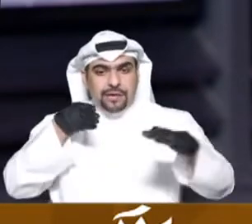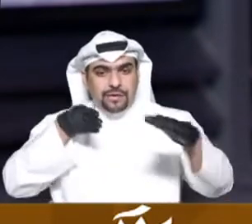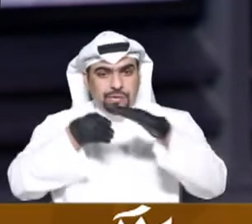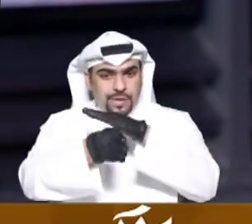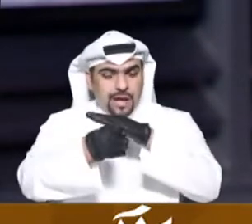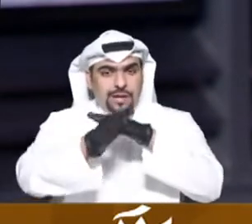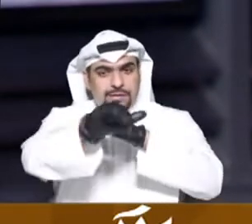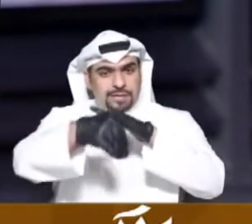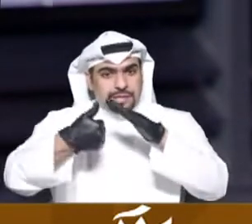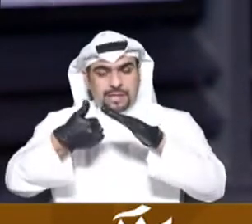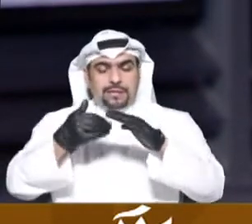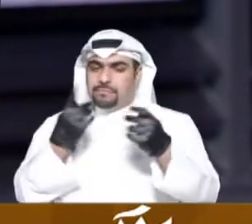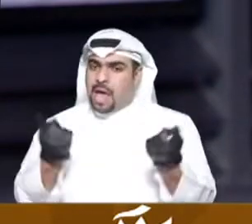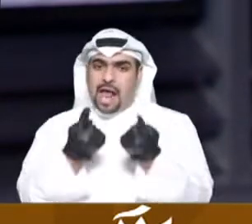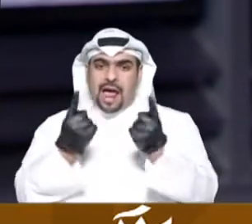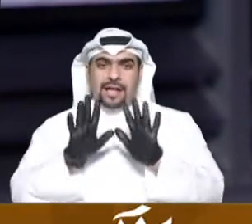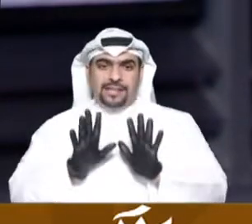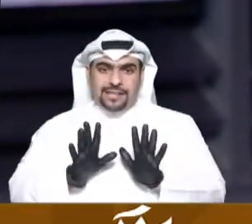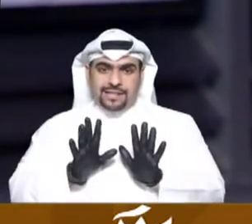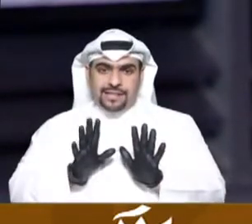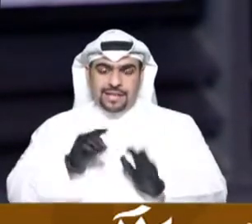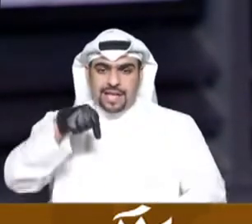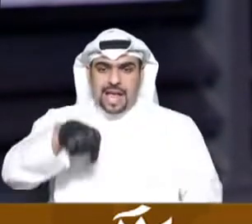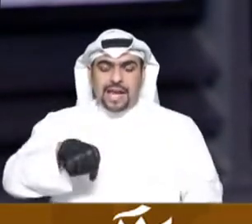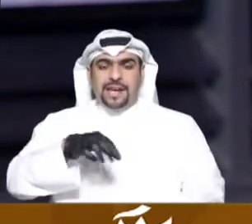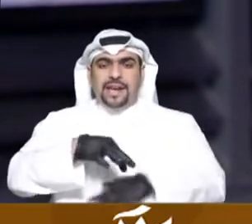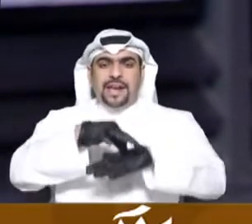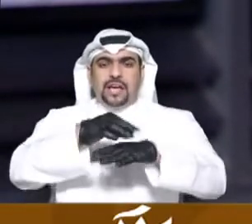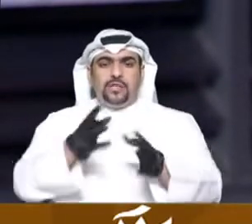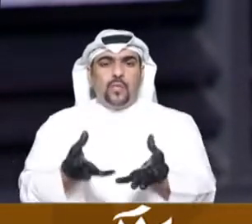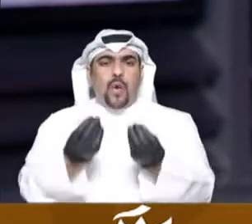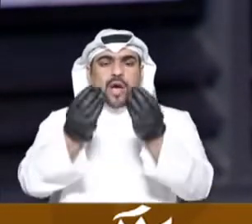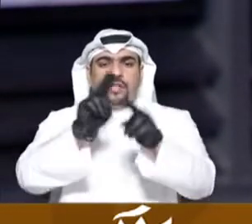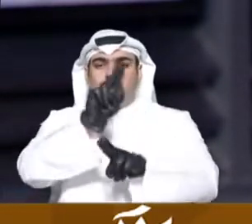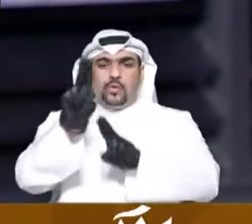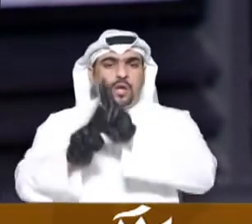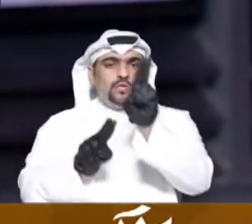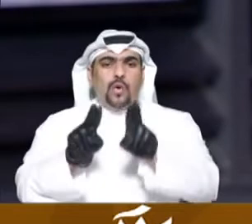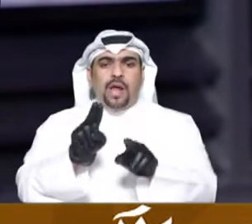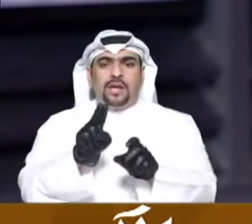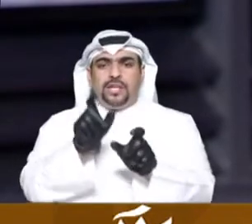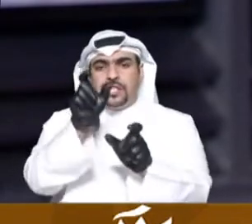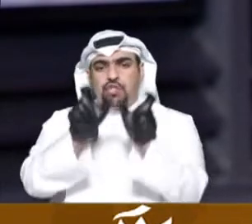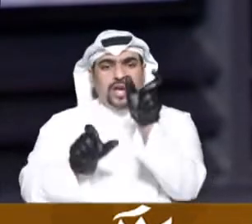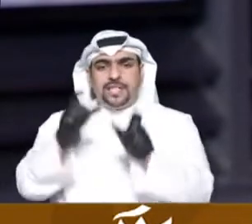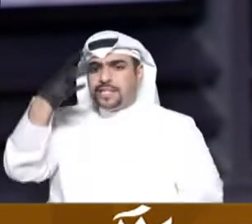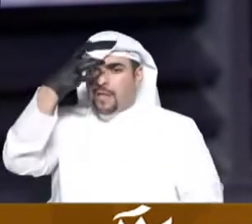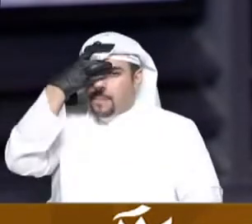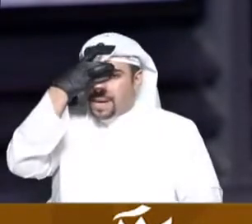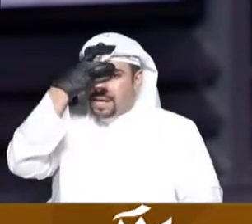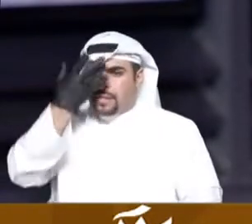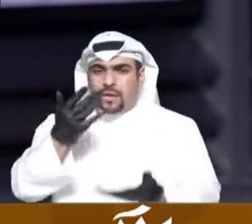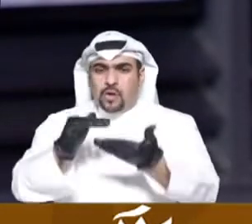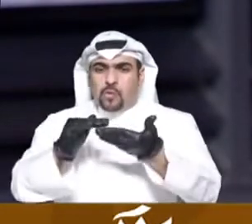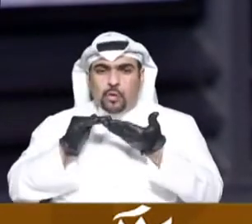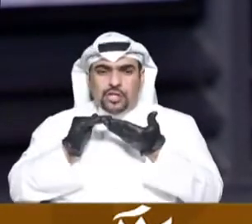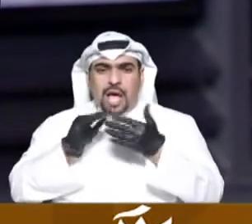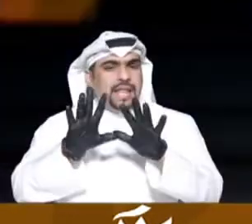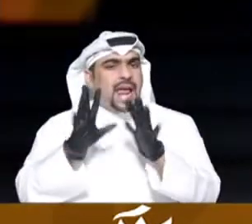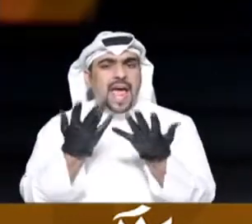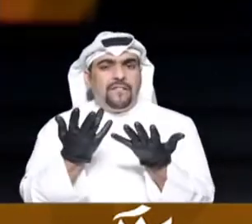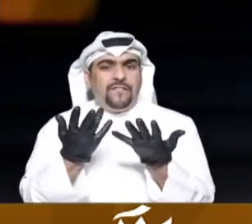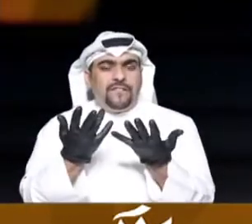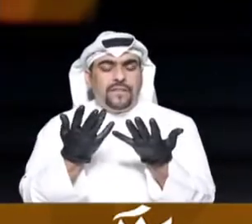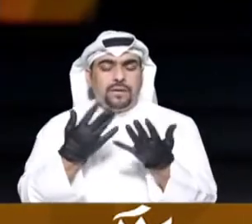احنا موجودين. يعني قاعد بالنسبه لكثير من الناس قاعد يسالوننا اذا كان شخص مريض، اذا كان شخص محتاج مساعده احنا موجودين، يعني ابلكيشن